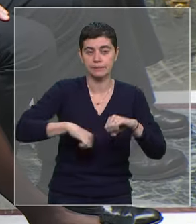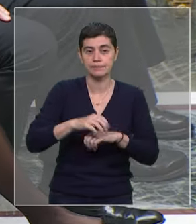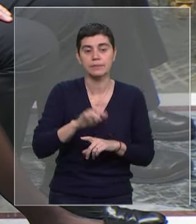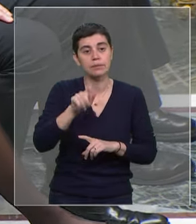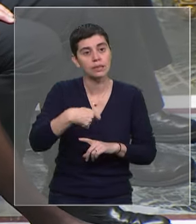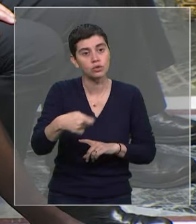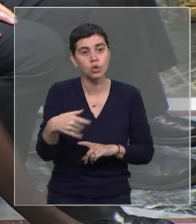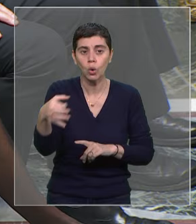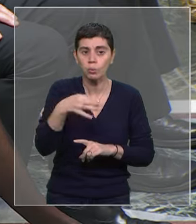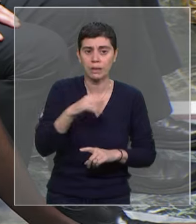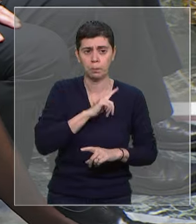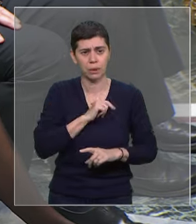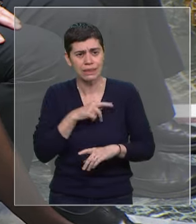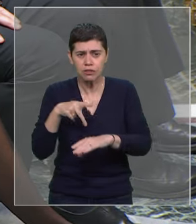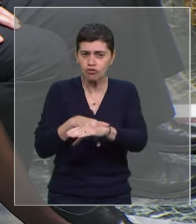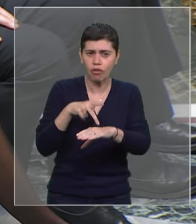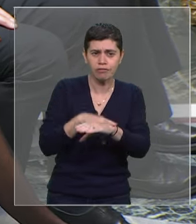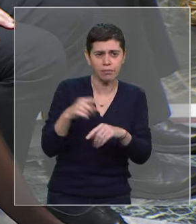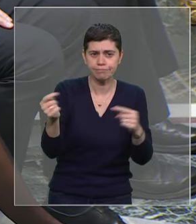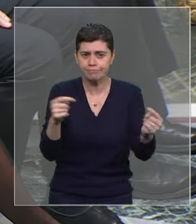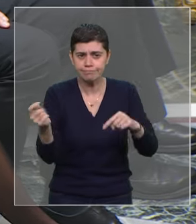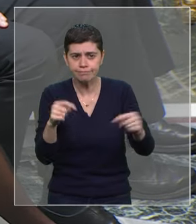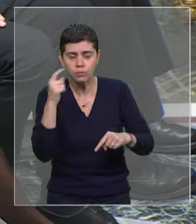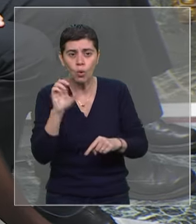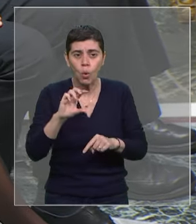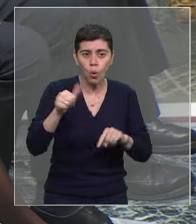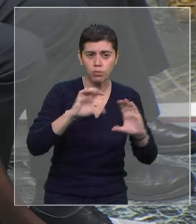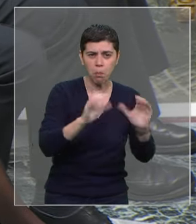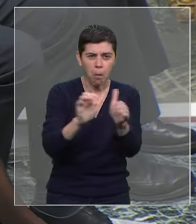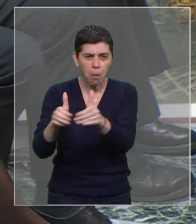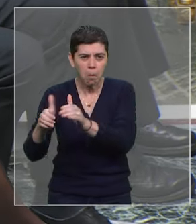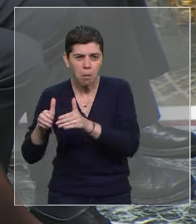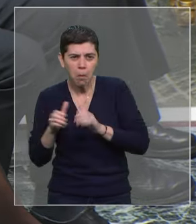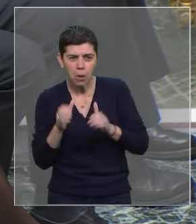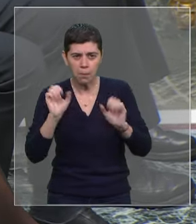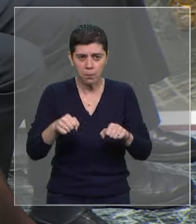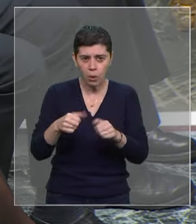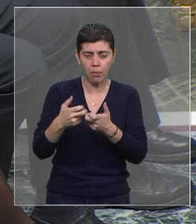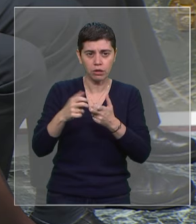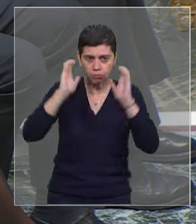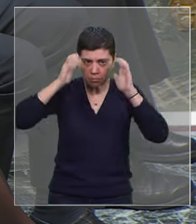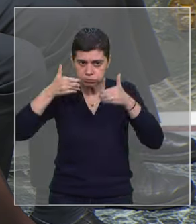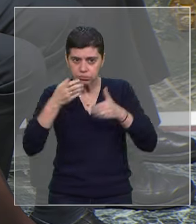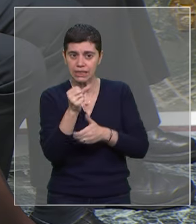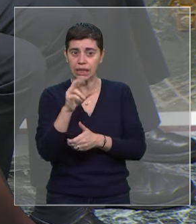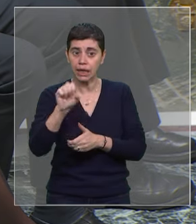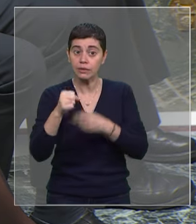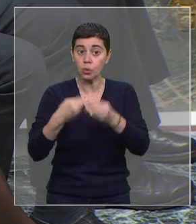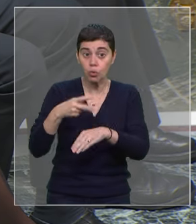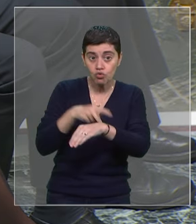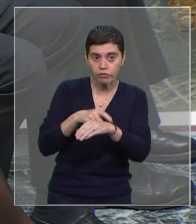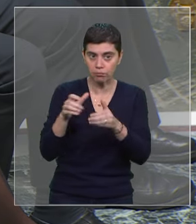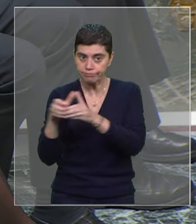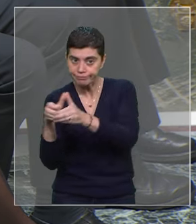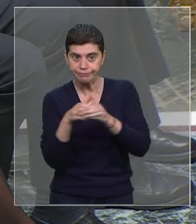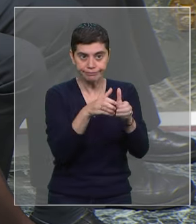systématique de tous les policiers et les gendarmes avec la création de 11 escadrons de gendarmerie mobile ou de CRS. C'est aussi le cas, monsieur le député, pardon,